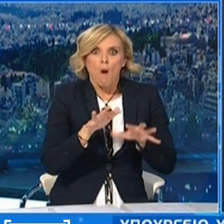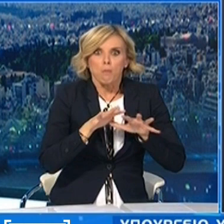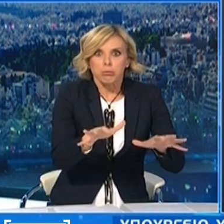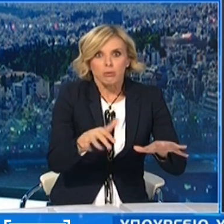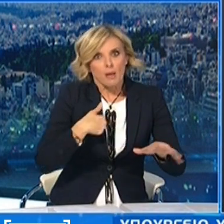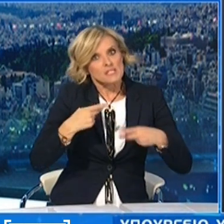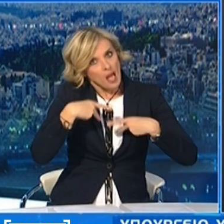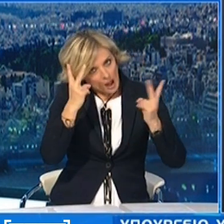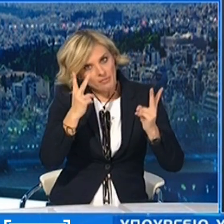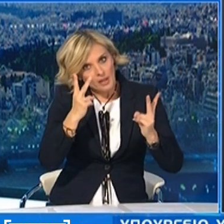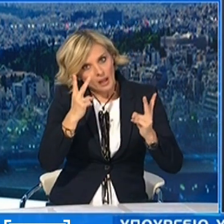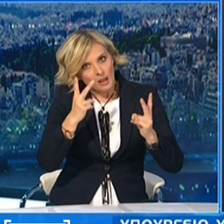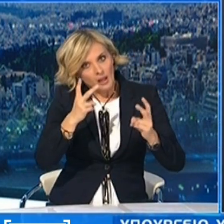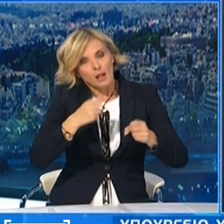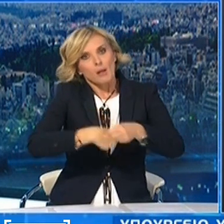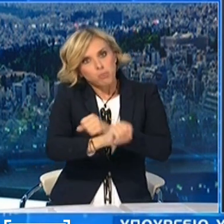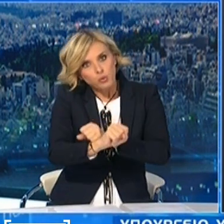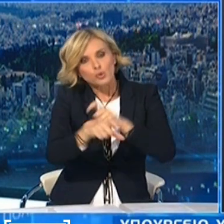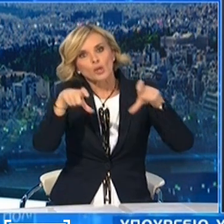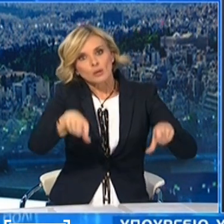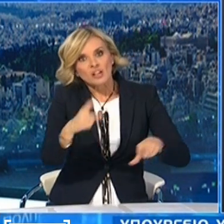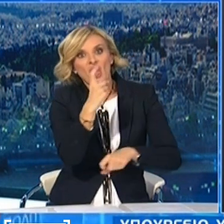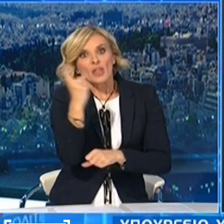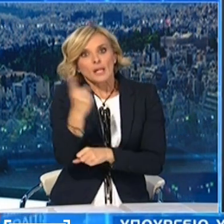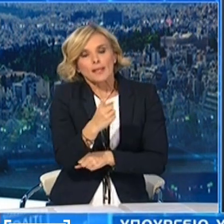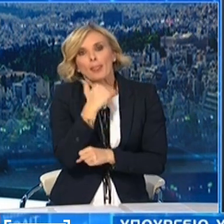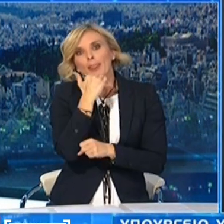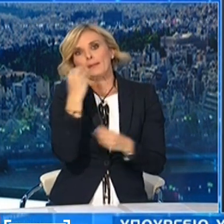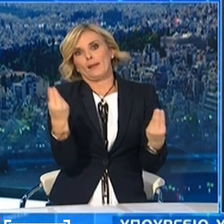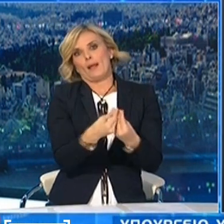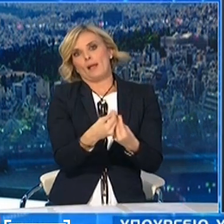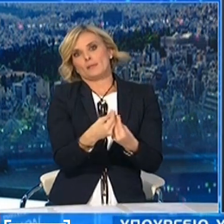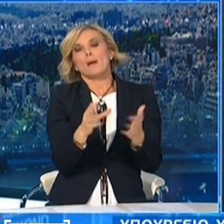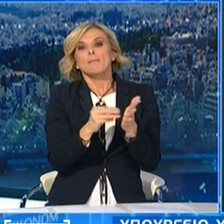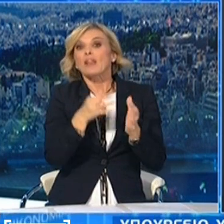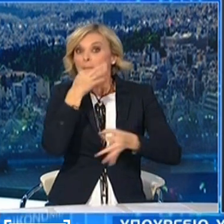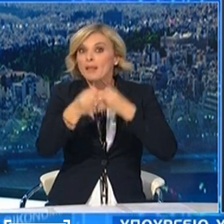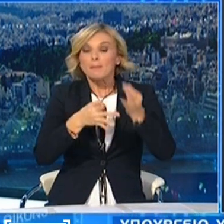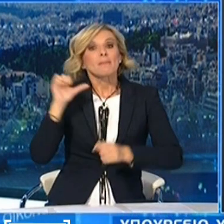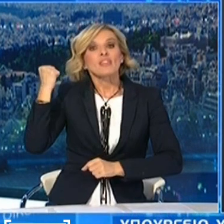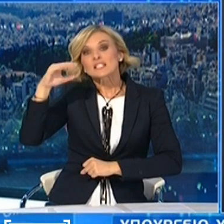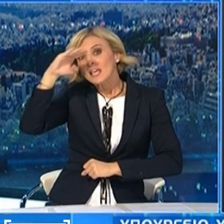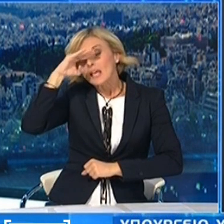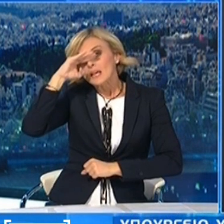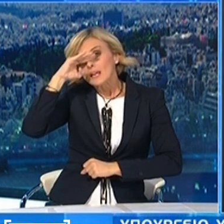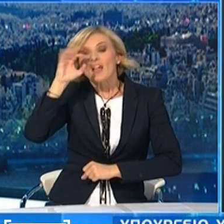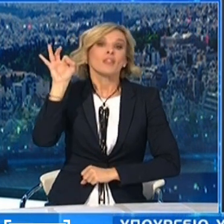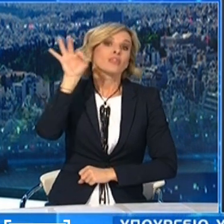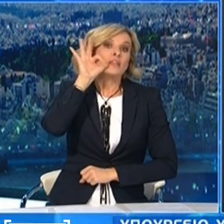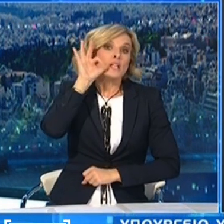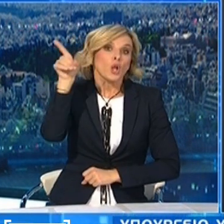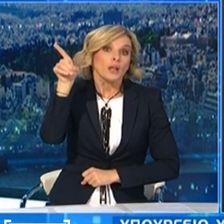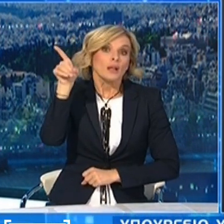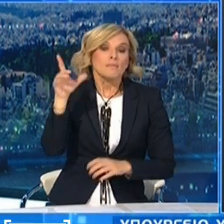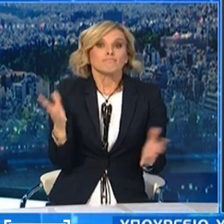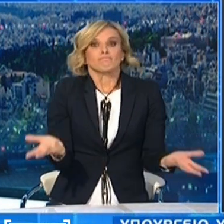ειδικά σε περιοχές όπου θα κληθούν να ανοίξουν γήπεδα, τα Γιάννενα ας πούμε, η Θεσσαλονίκη, και